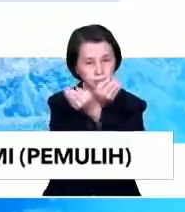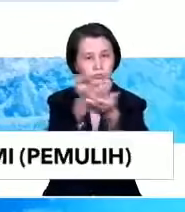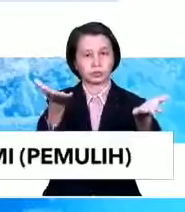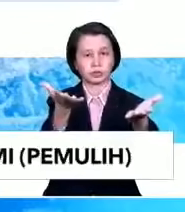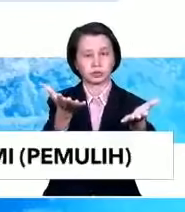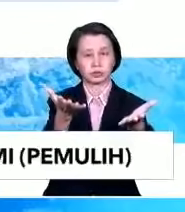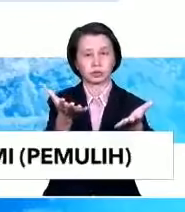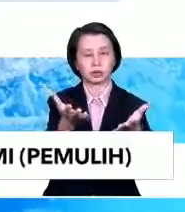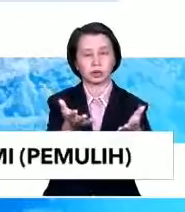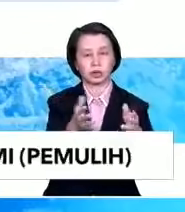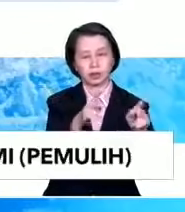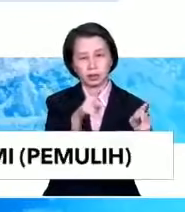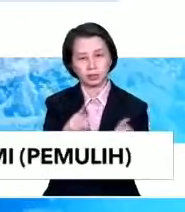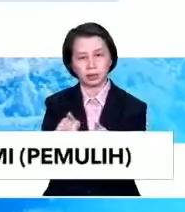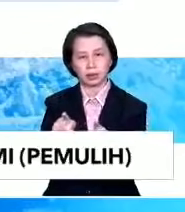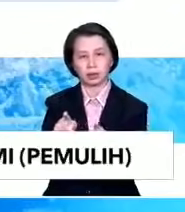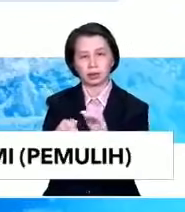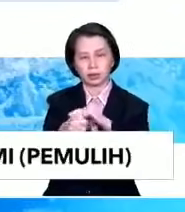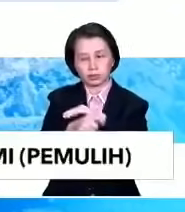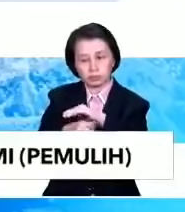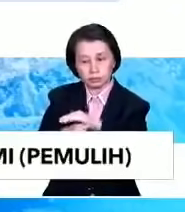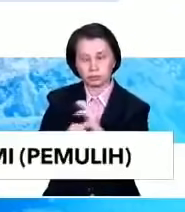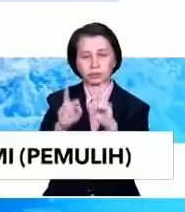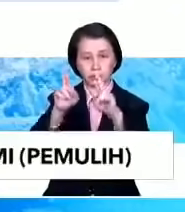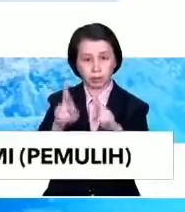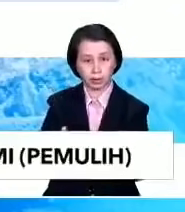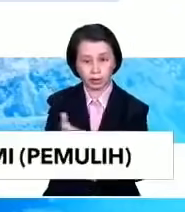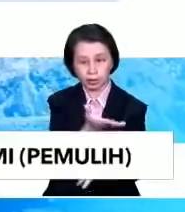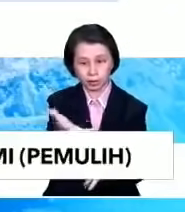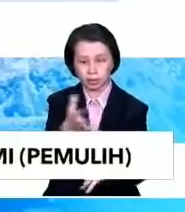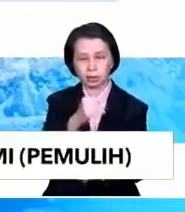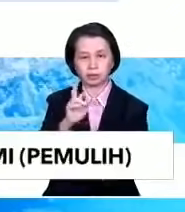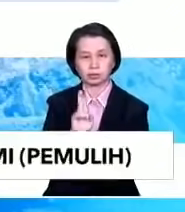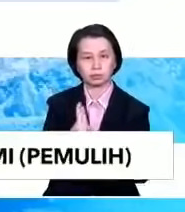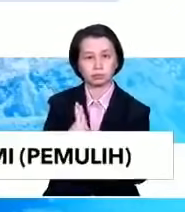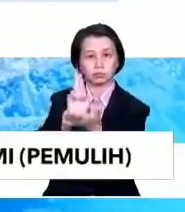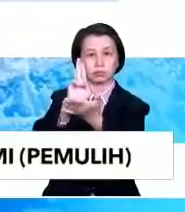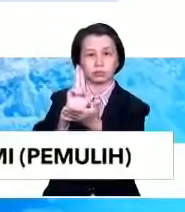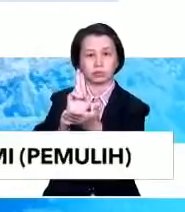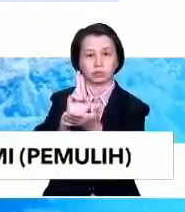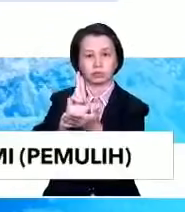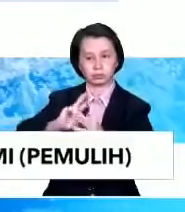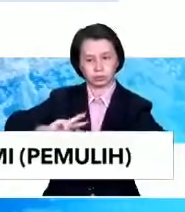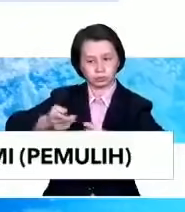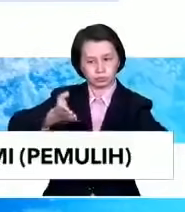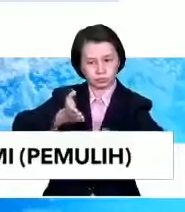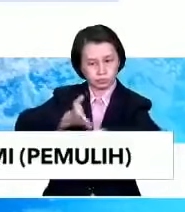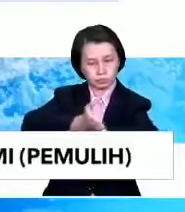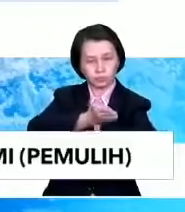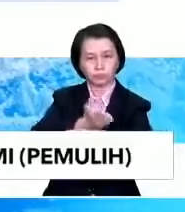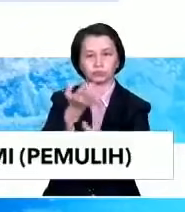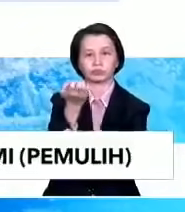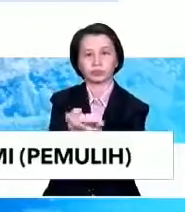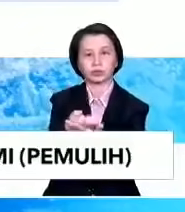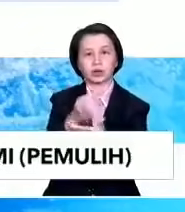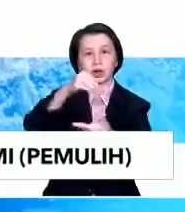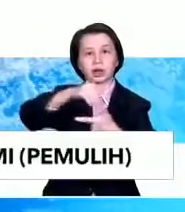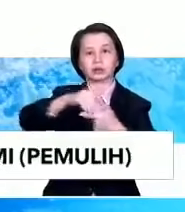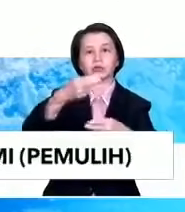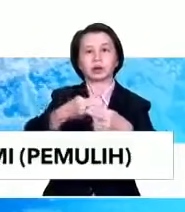dan pelaksanaan pakej perlindungan rakyat dan pemulihan ekonomi atau pemulih.